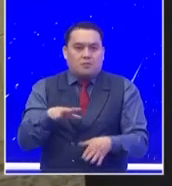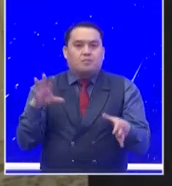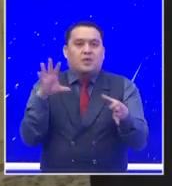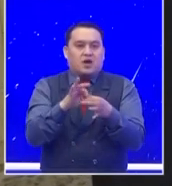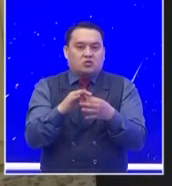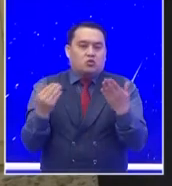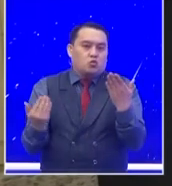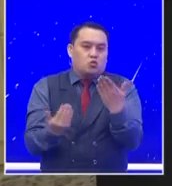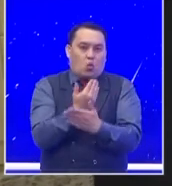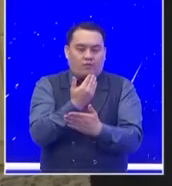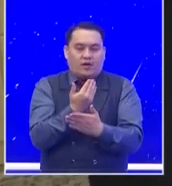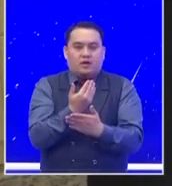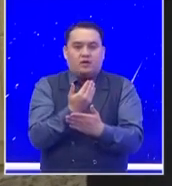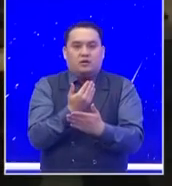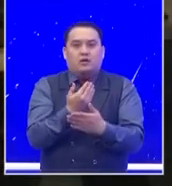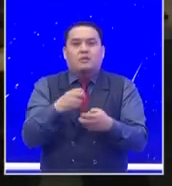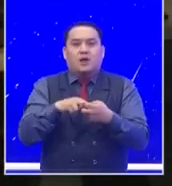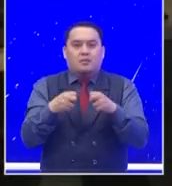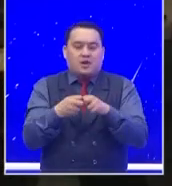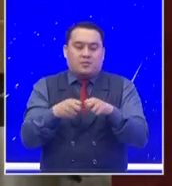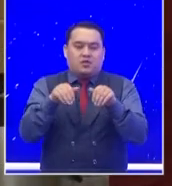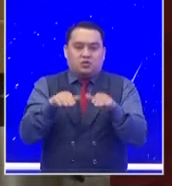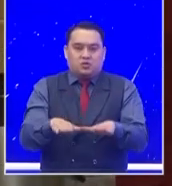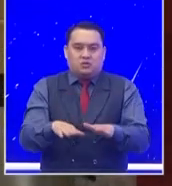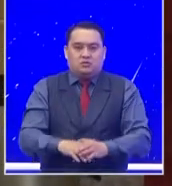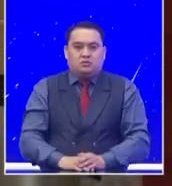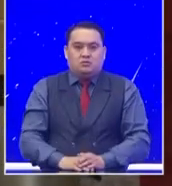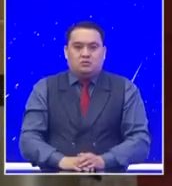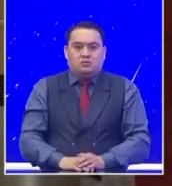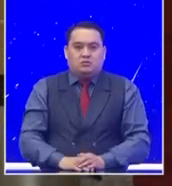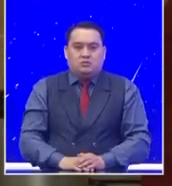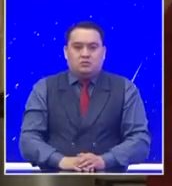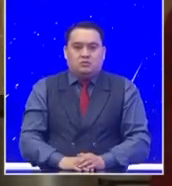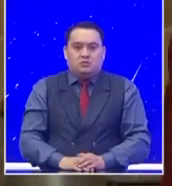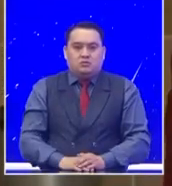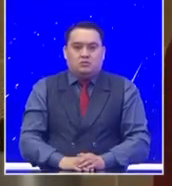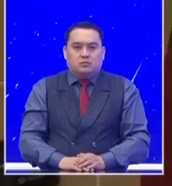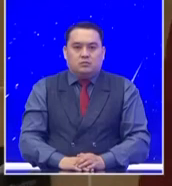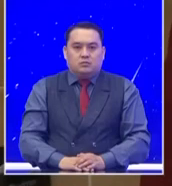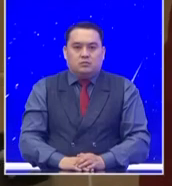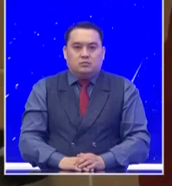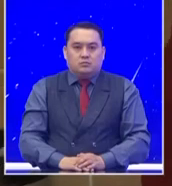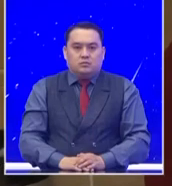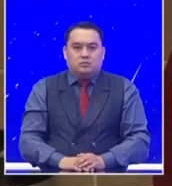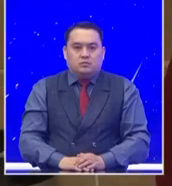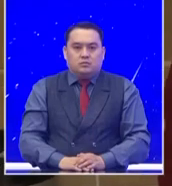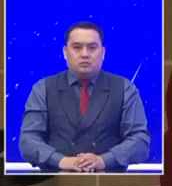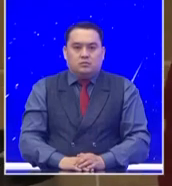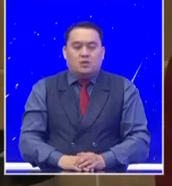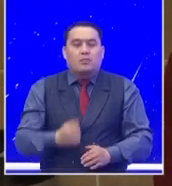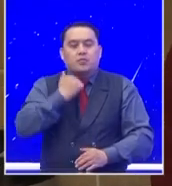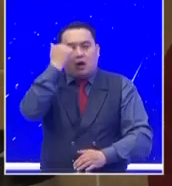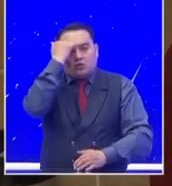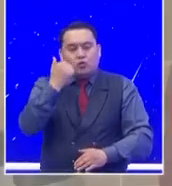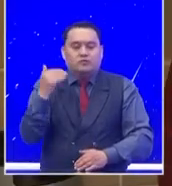системы водоснабжения исчерпала себя и проблема я хорошо я удовлетворена спасибо благодарна конечно